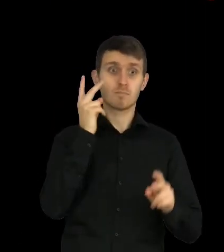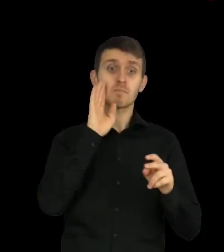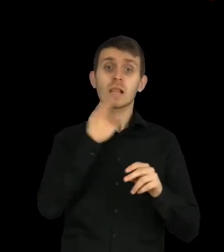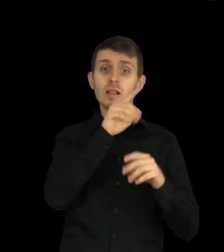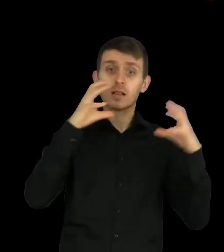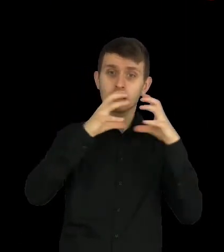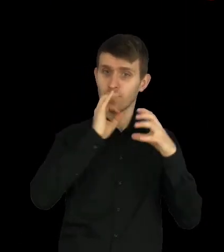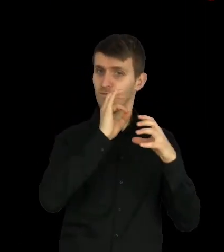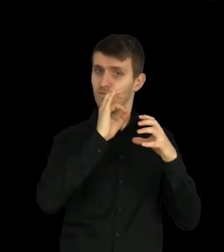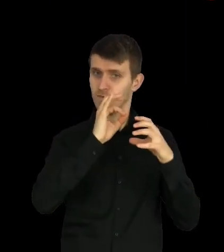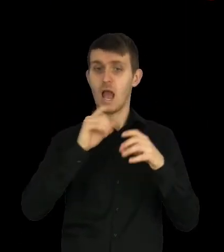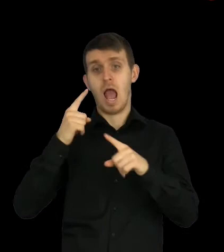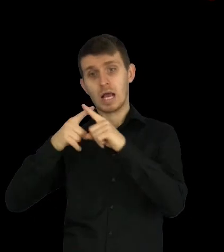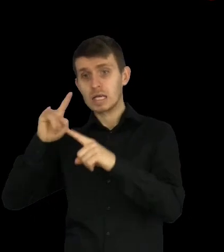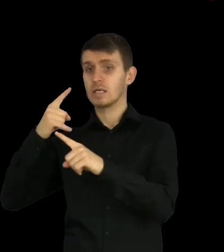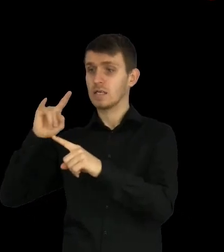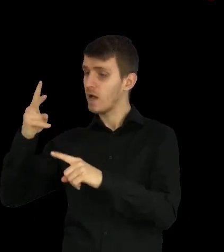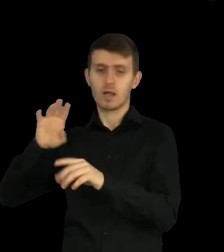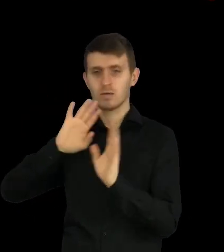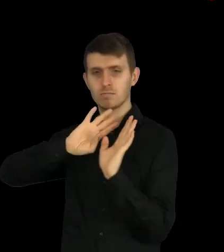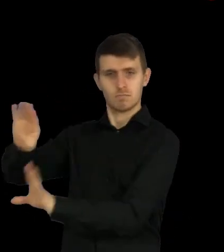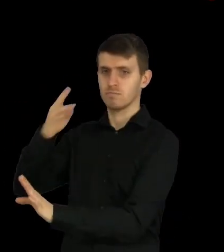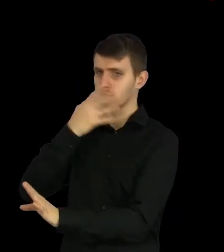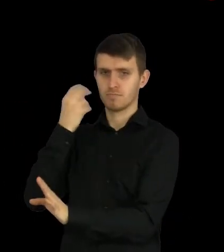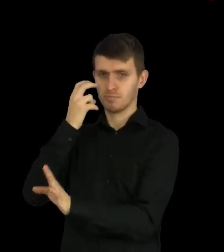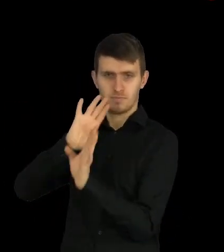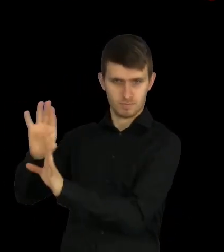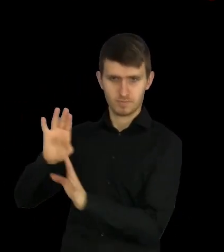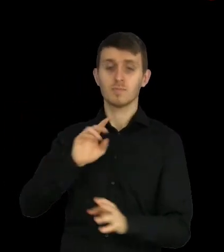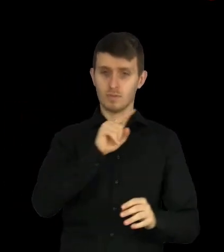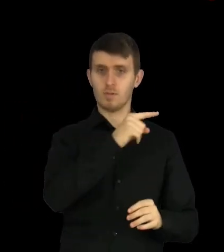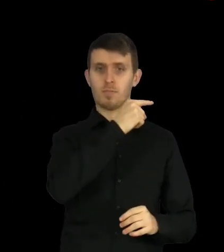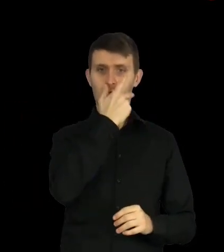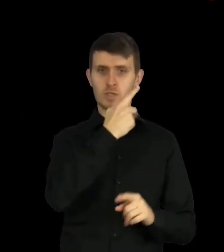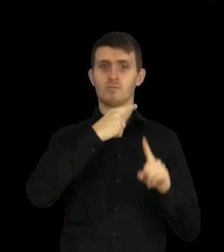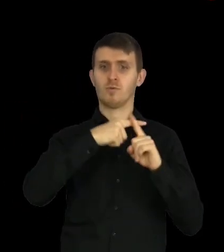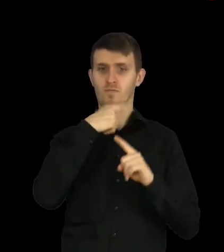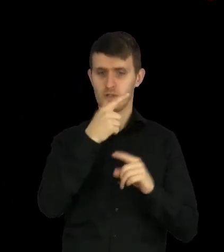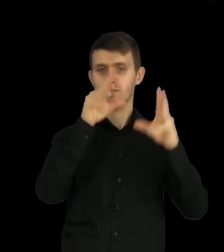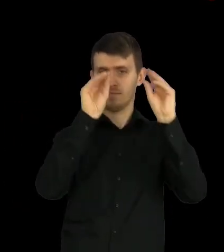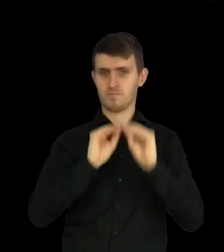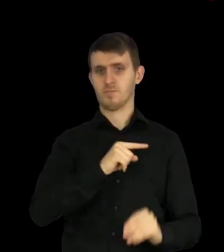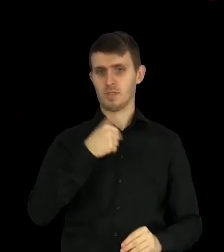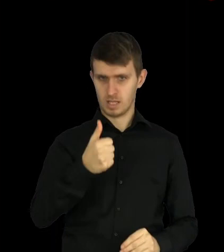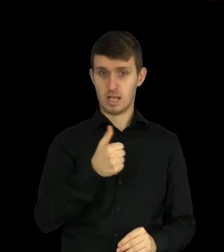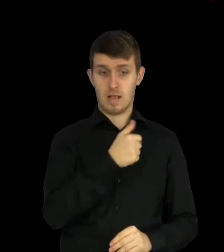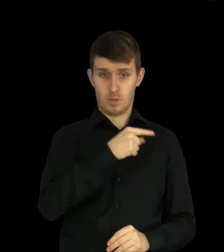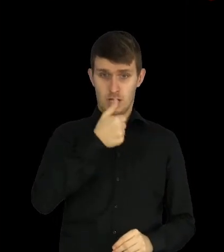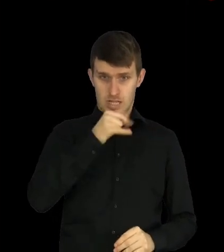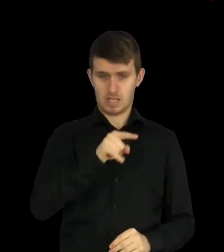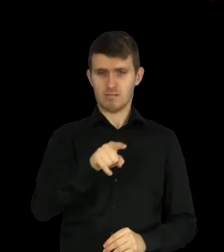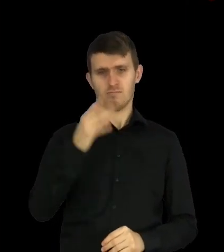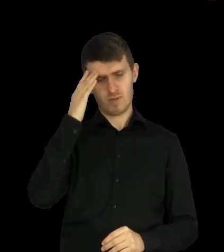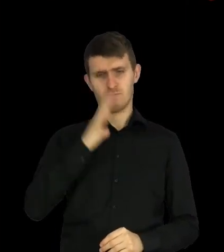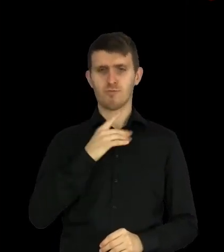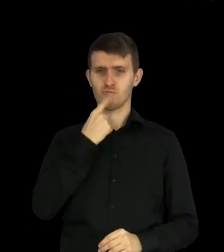nie przy XY ani Y kwadrat. Minus 3 dodać 2 równa się minus 1, a minus 1Y to po prostu minus